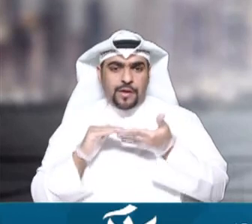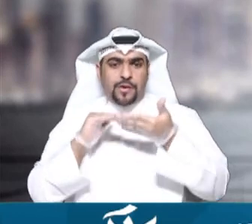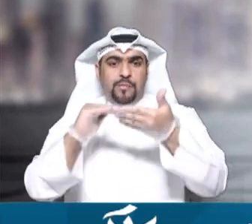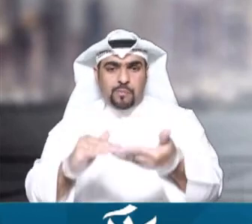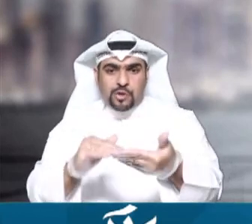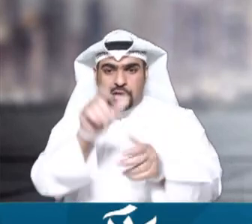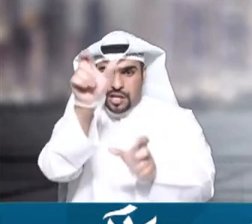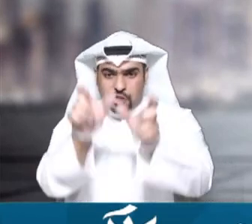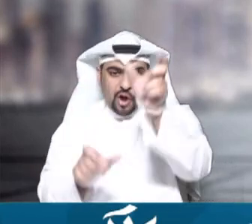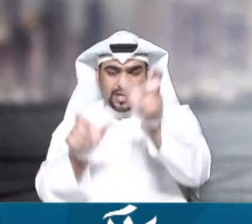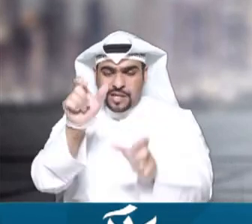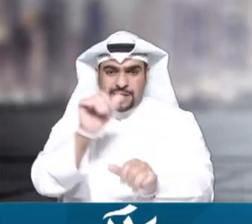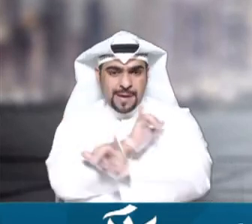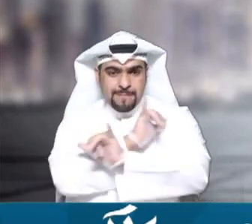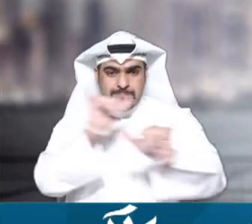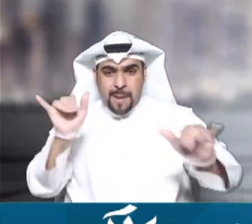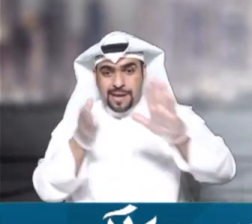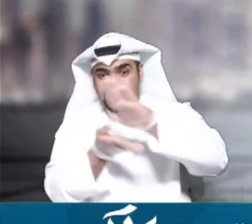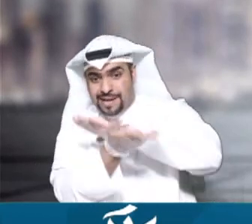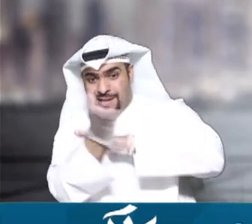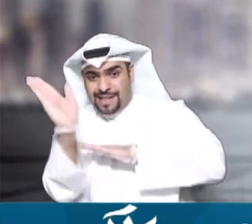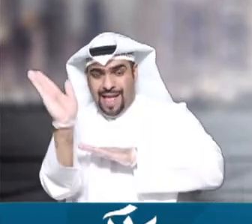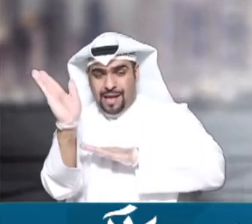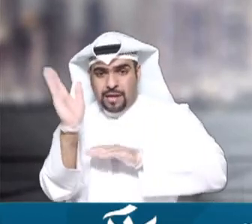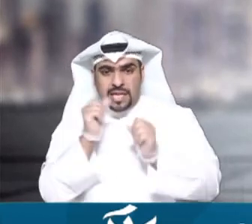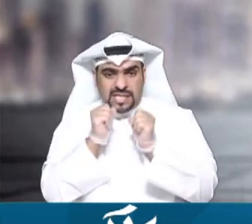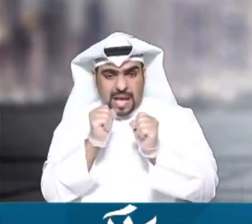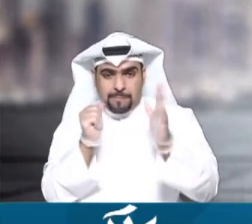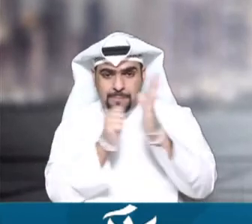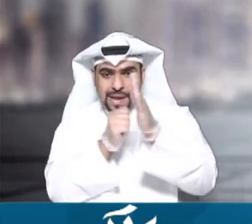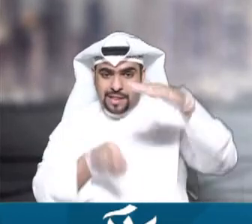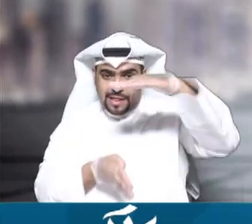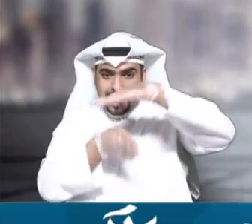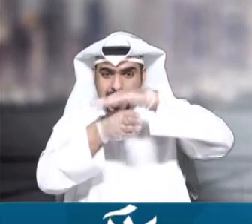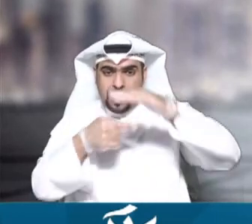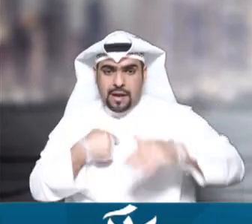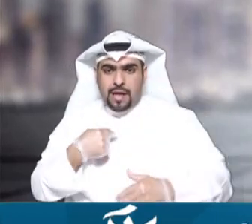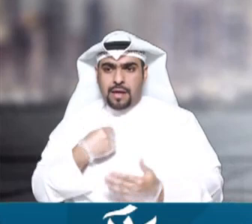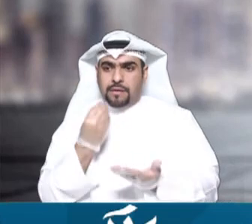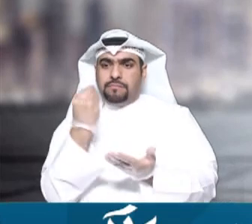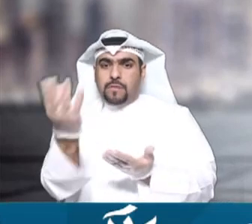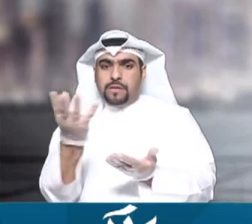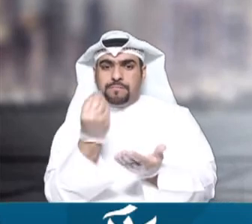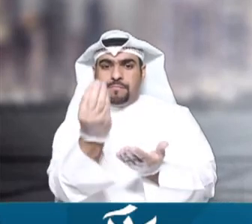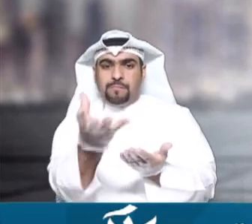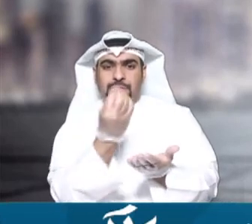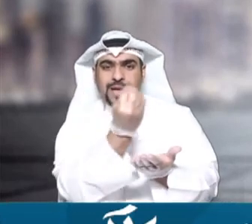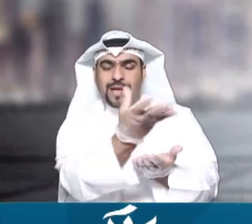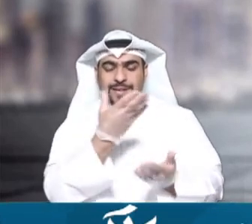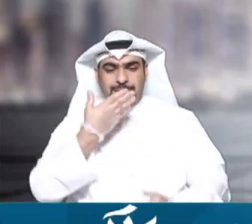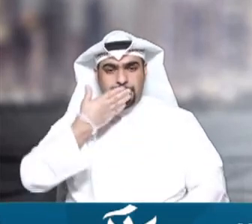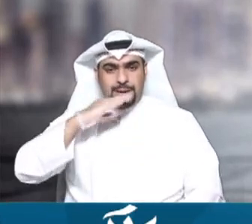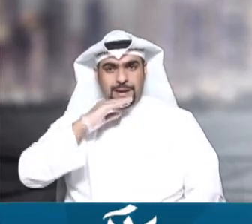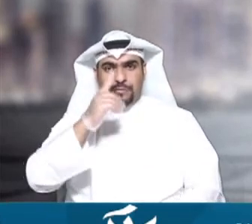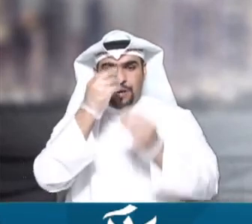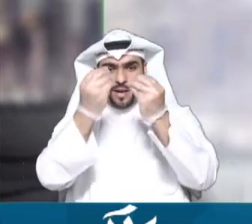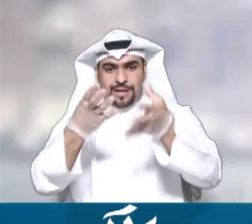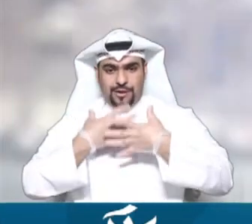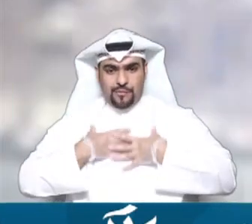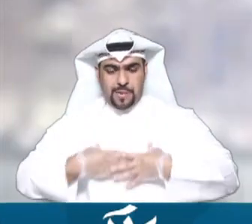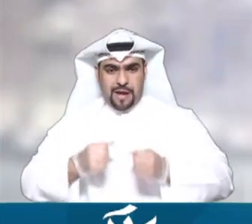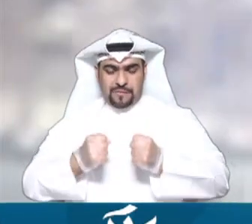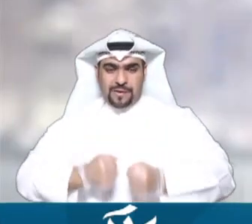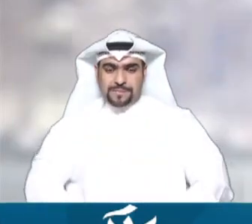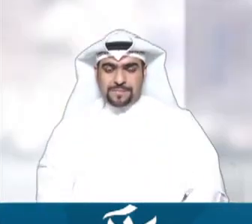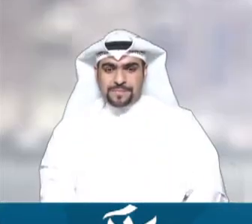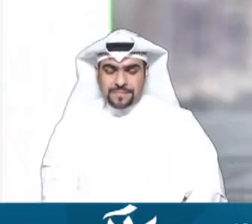اللي مو قادرة تطلع تروح تشتري شغلة إحنا موجودين، وقمنا نوزع لهم هذه الأشياء ونوفر لهم هذه الأشياء. ويعطيكم ألف عافية وما قصرتوا.